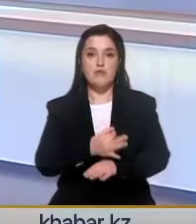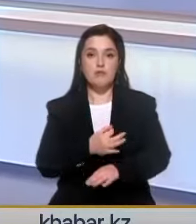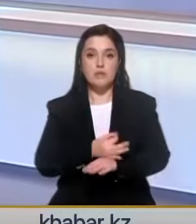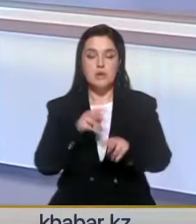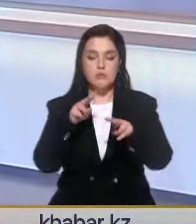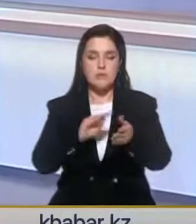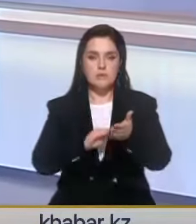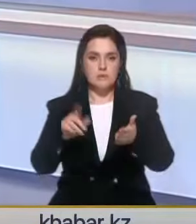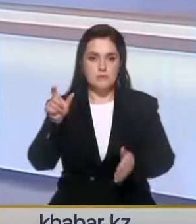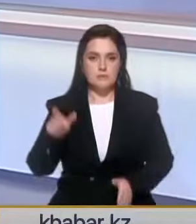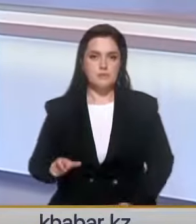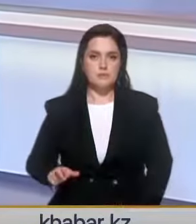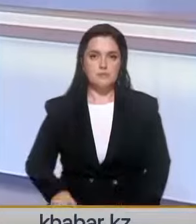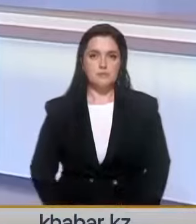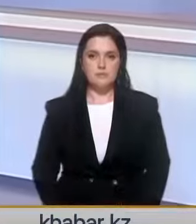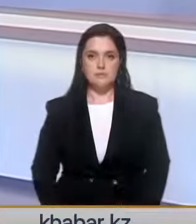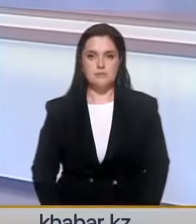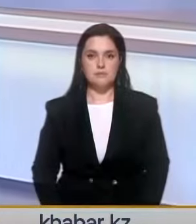часа следила Роза